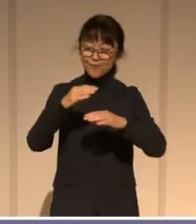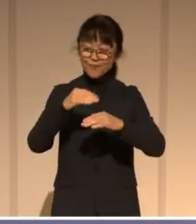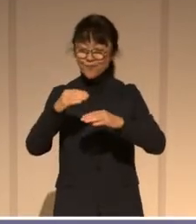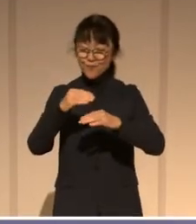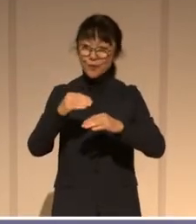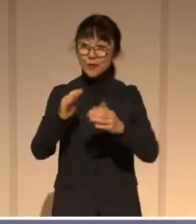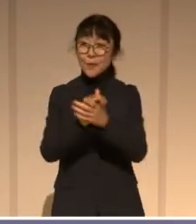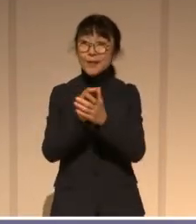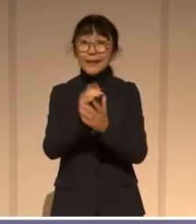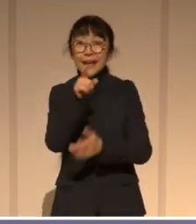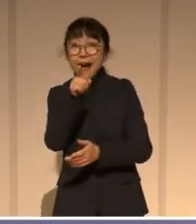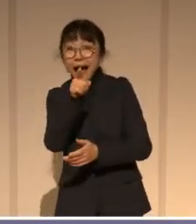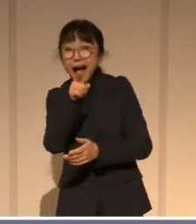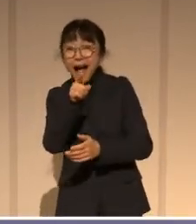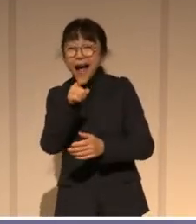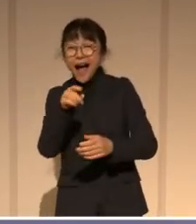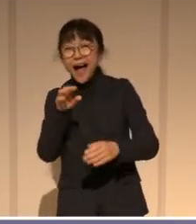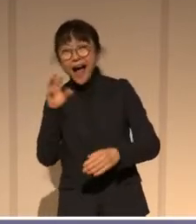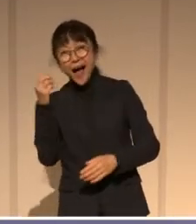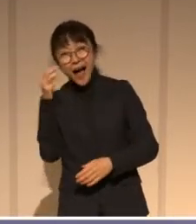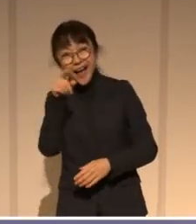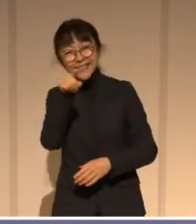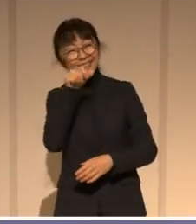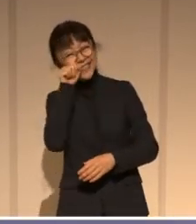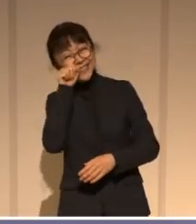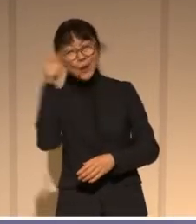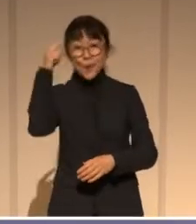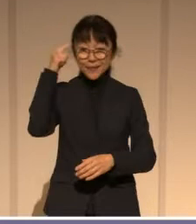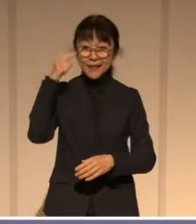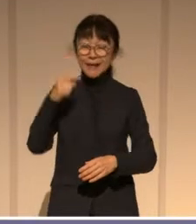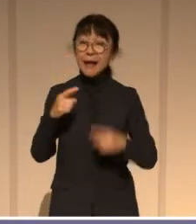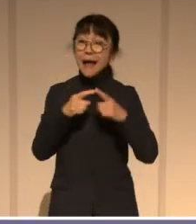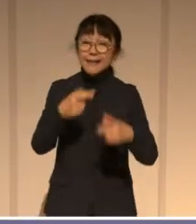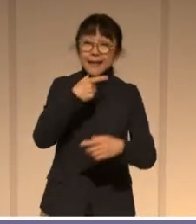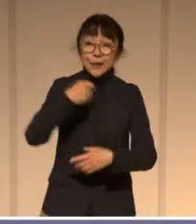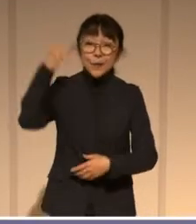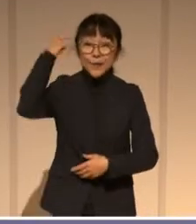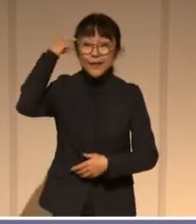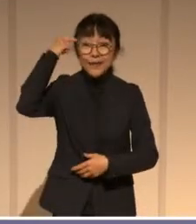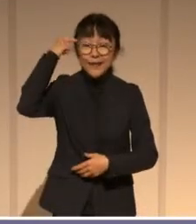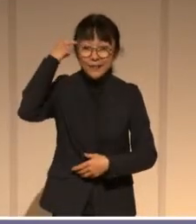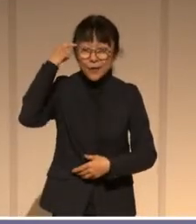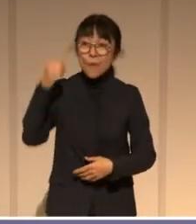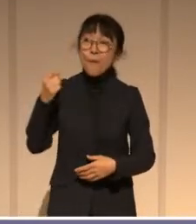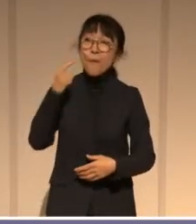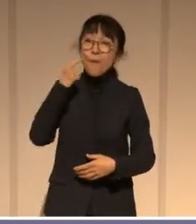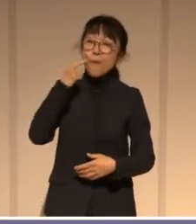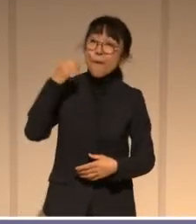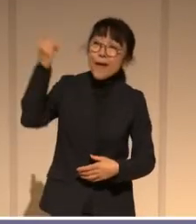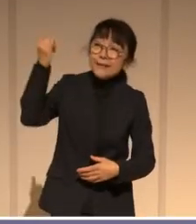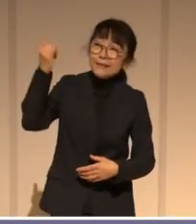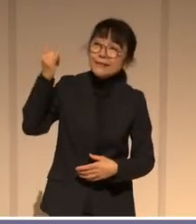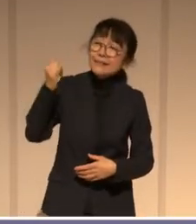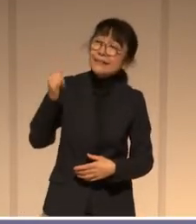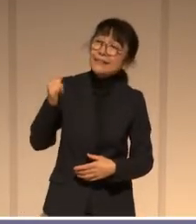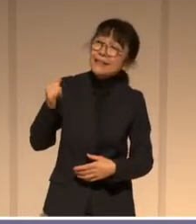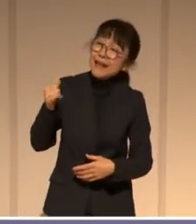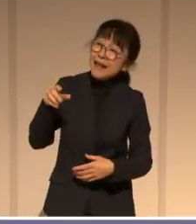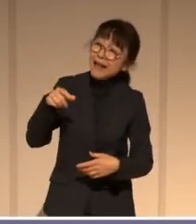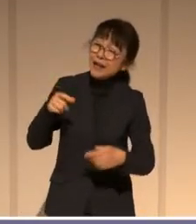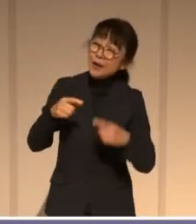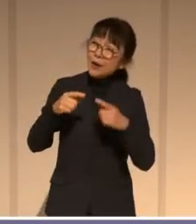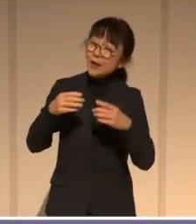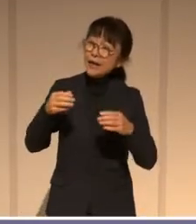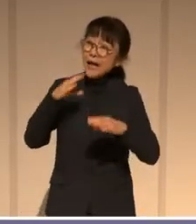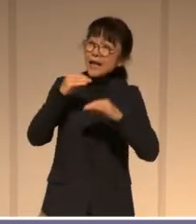いる友達の姿を見てすごく憧れていたのでよし入りたいなと思って親に交渉したんですよ